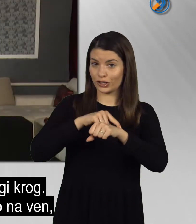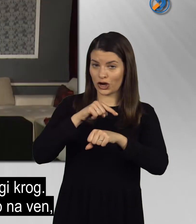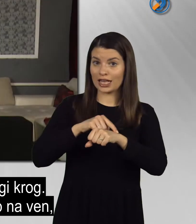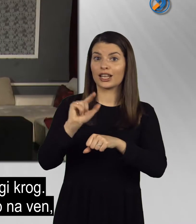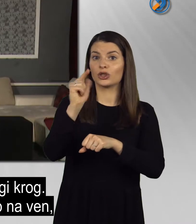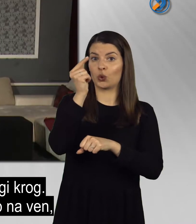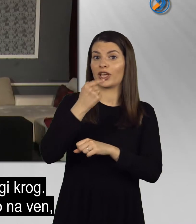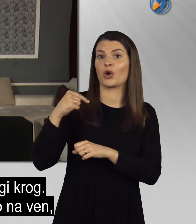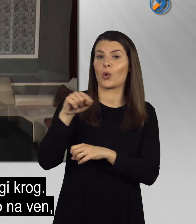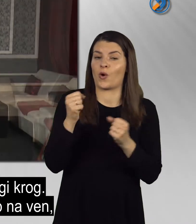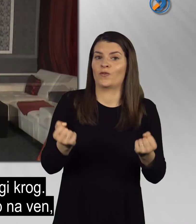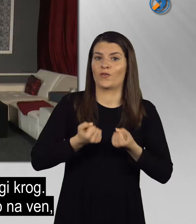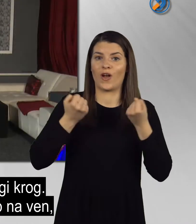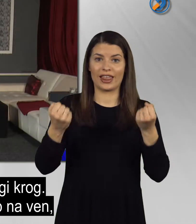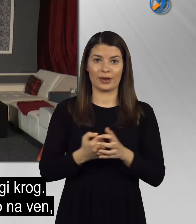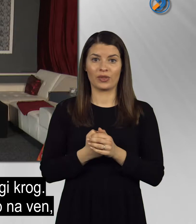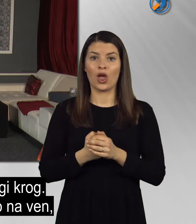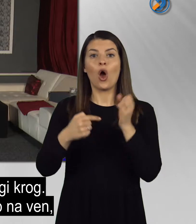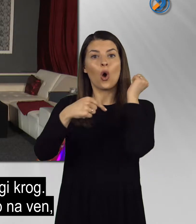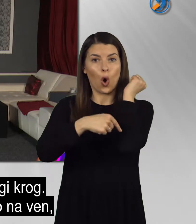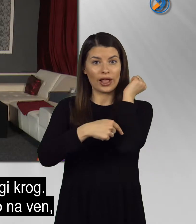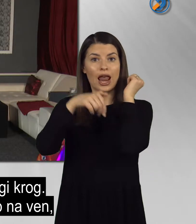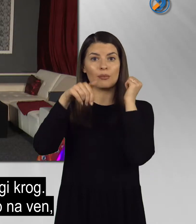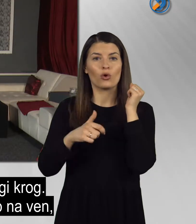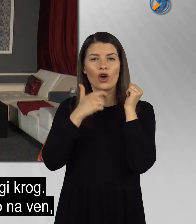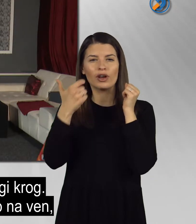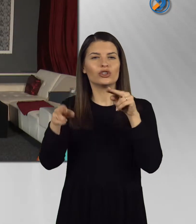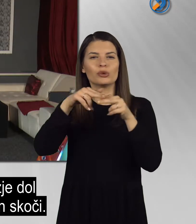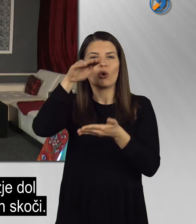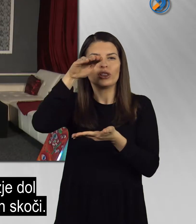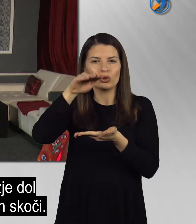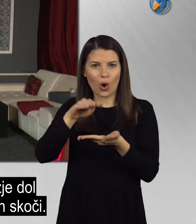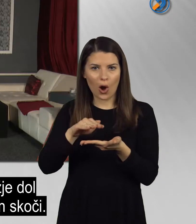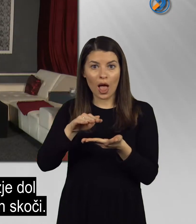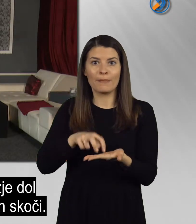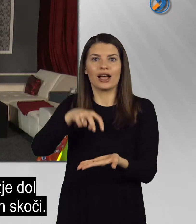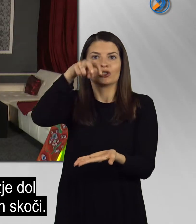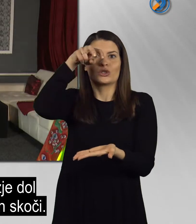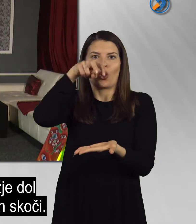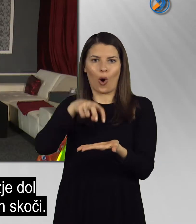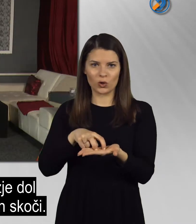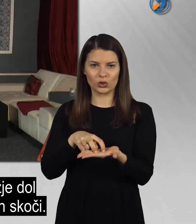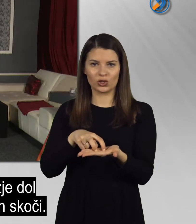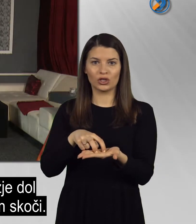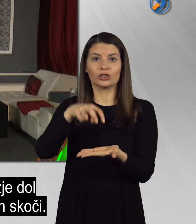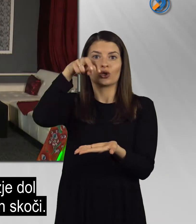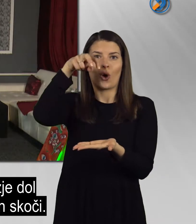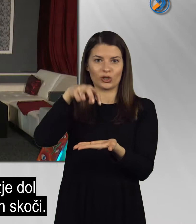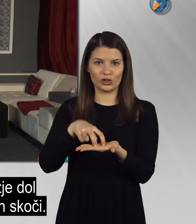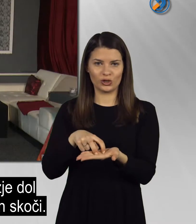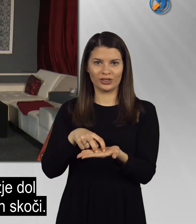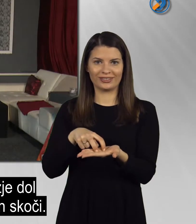Čas je za naš drugi krog. Lej, kolena morajo na ven, spusti se čim nižji dol in skoč. in